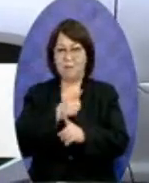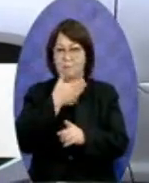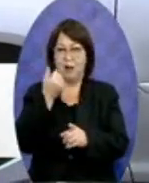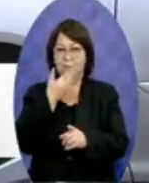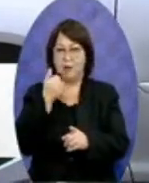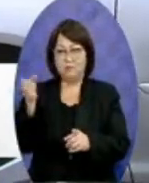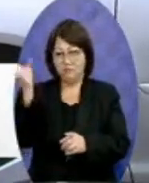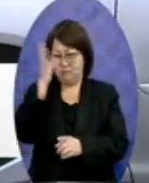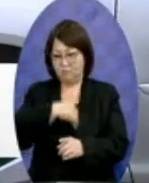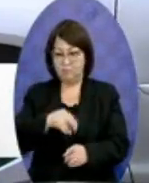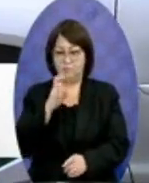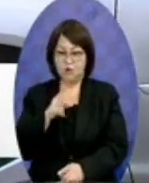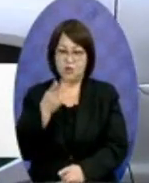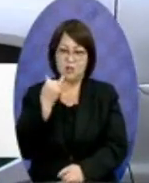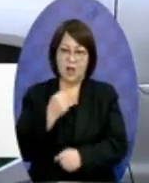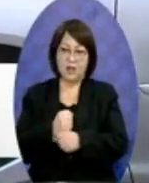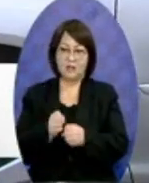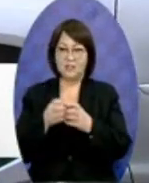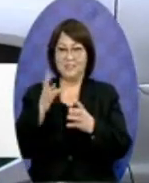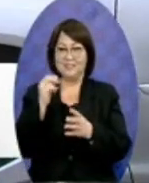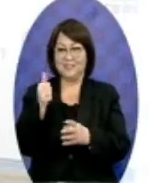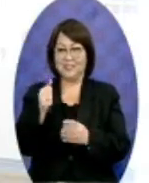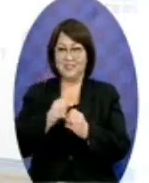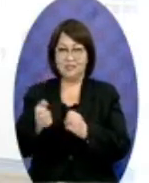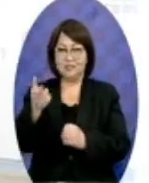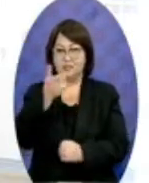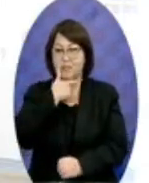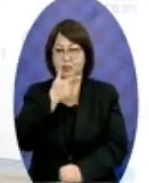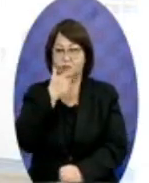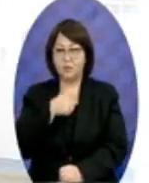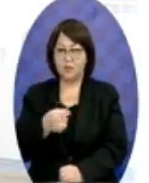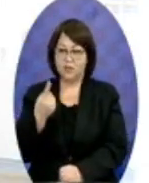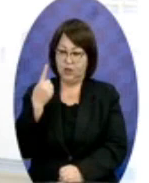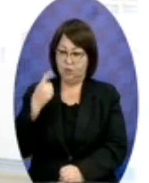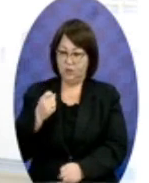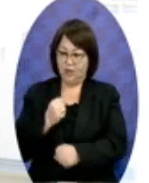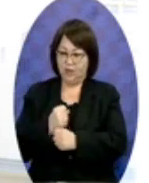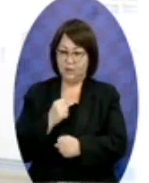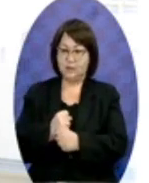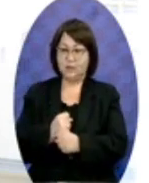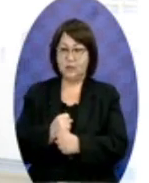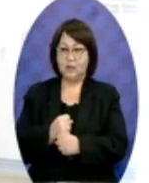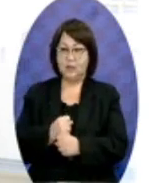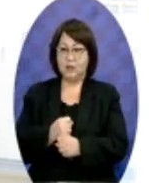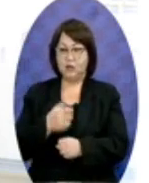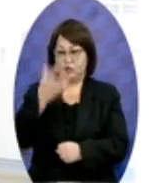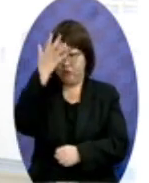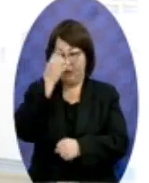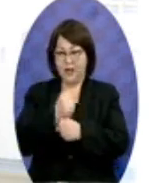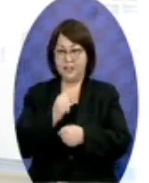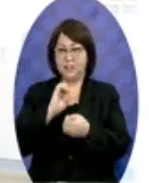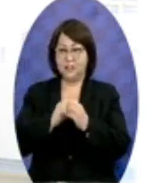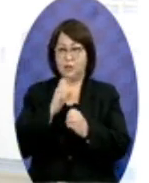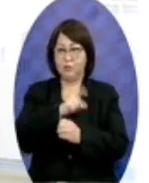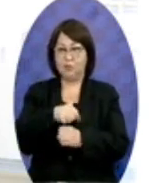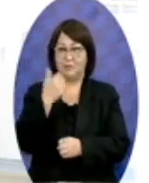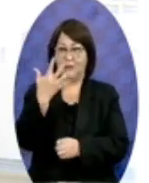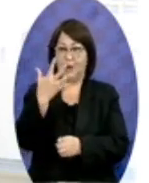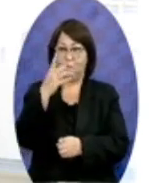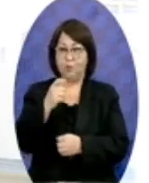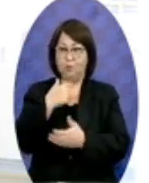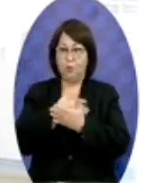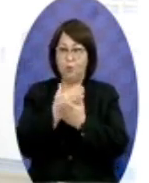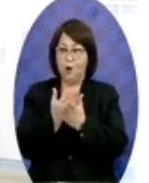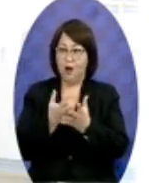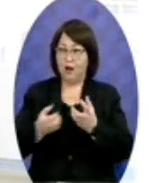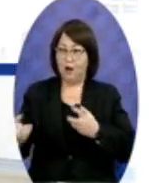ажил болохгүй байна гэж эргэж хүмжилсээр байгаа юм. Нэг хүний ажлыг Монголын төрийн албан хаагч 5 хүн бол хувааж хийх юм байна гэсэн ийм өртөл одоо